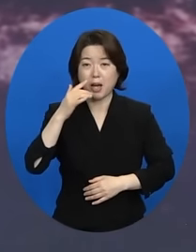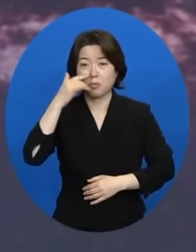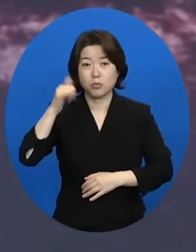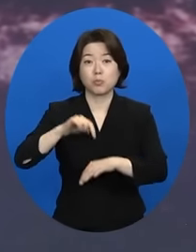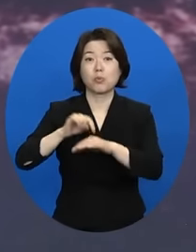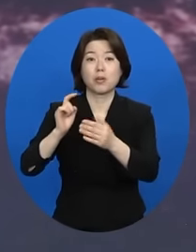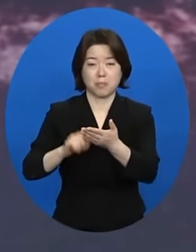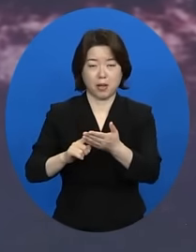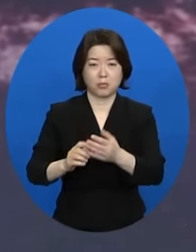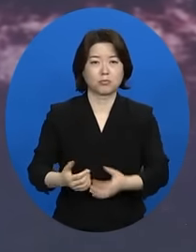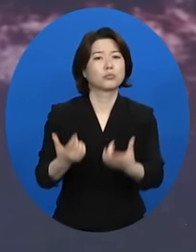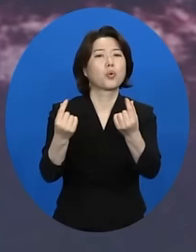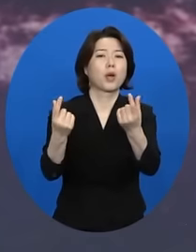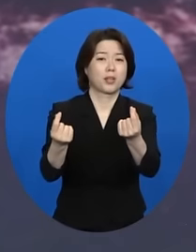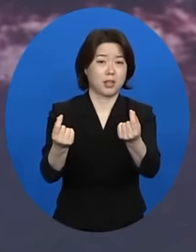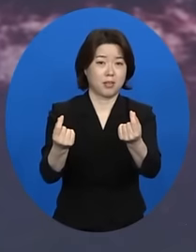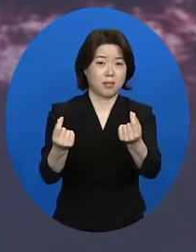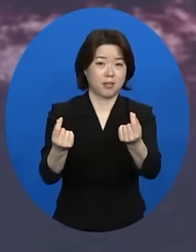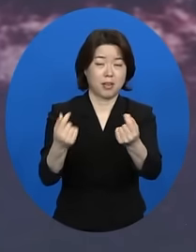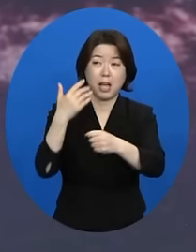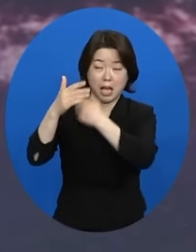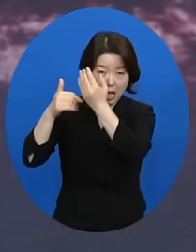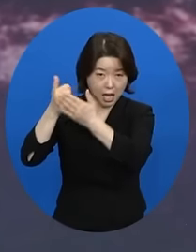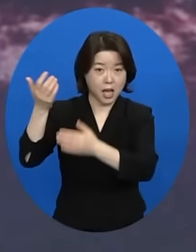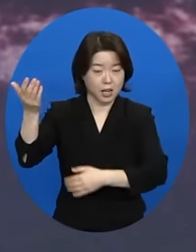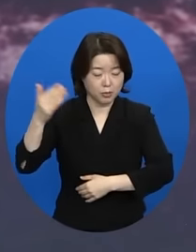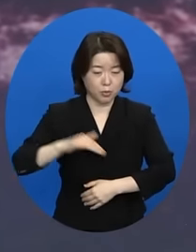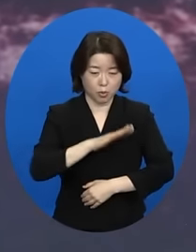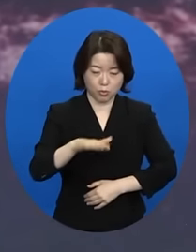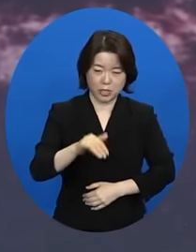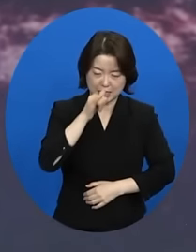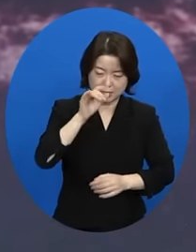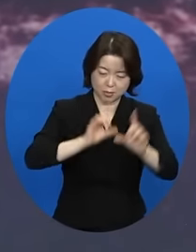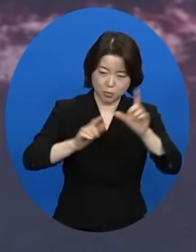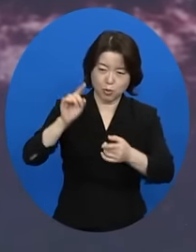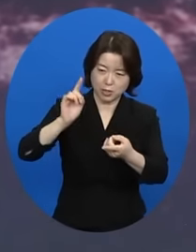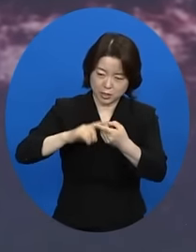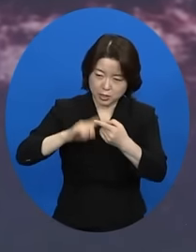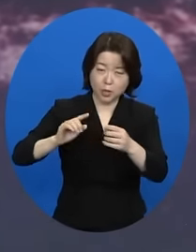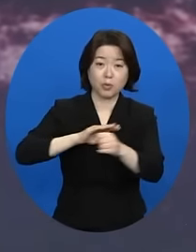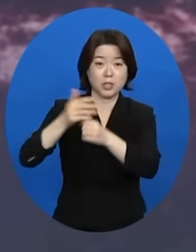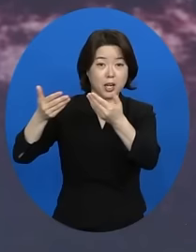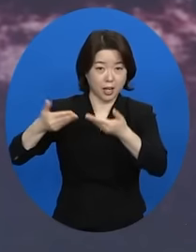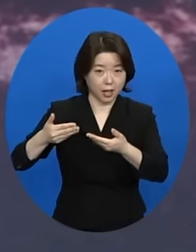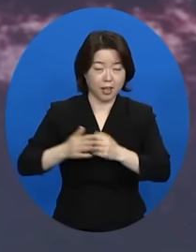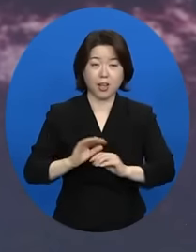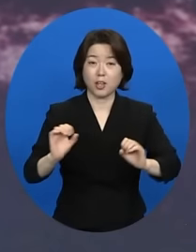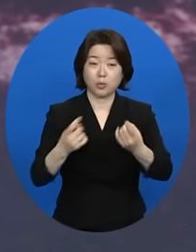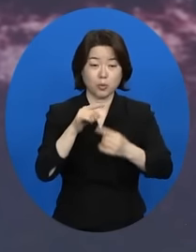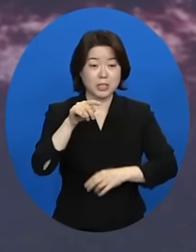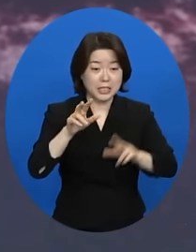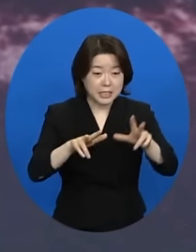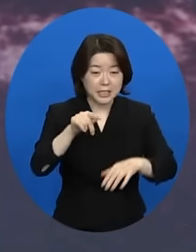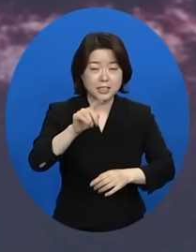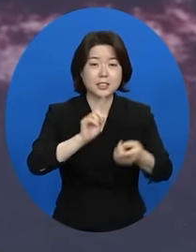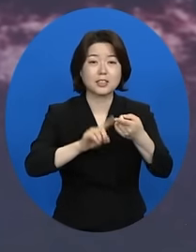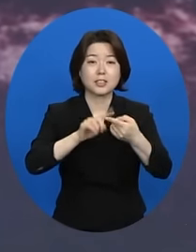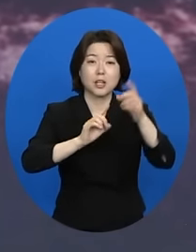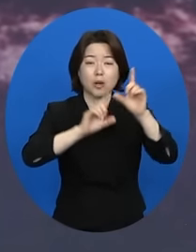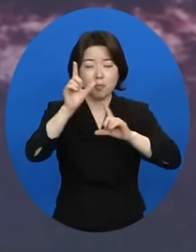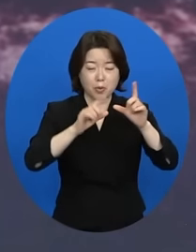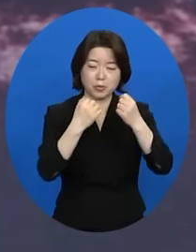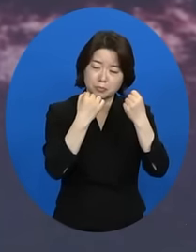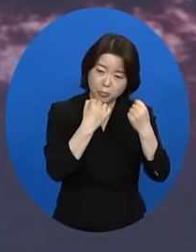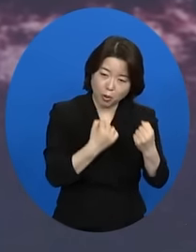마음이죠. 마찬가지입니다. 하나님께서 우리를 있는 그대로 사랑하시지만 동시에 지금 그 모습 그대로 남아있는